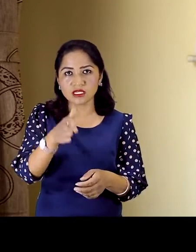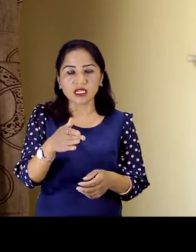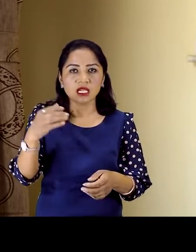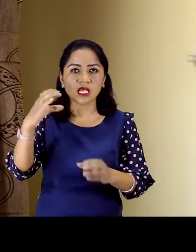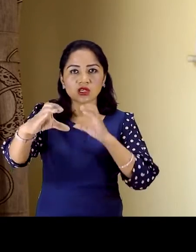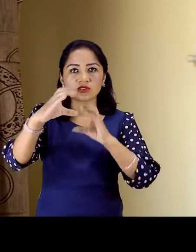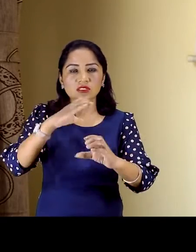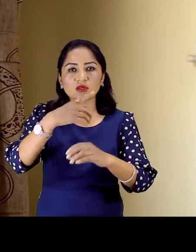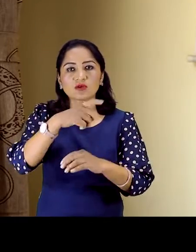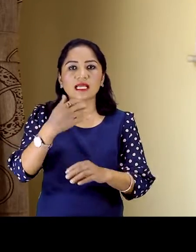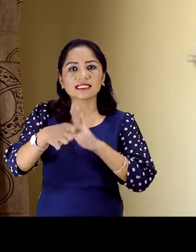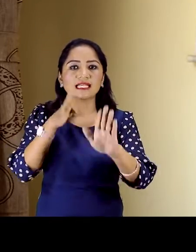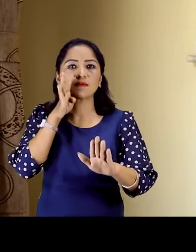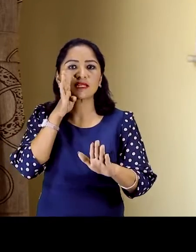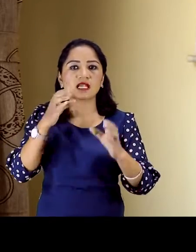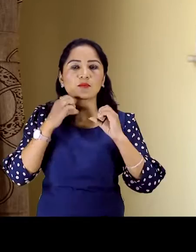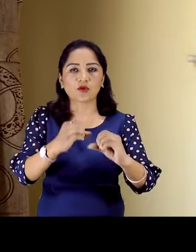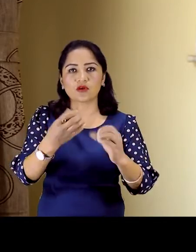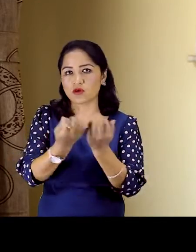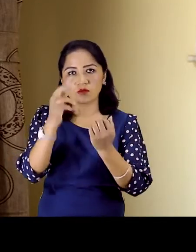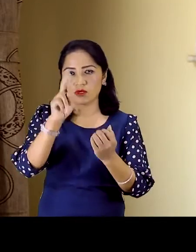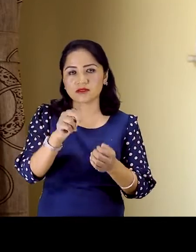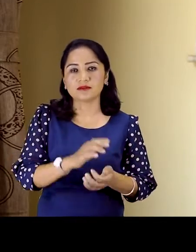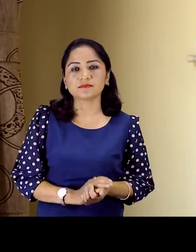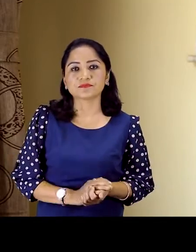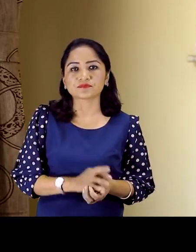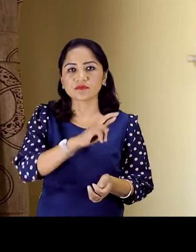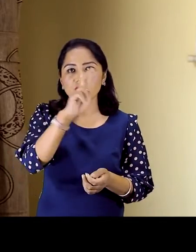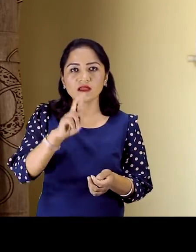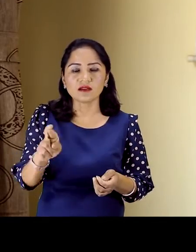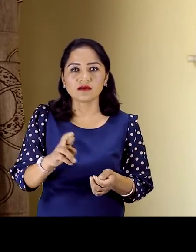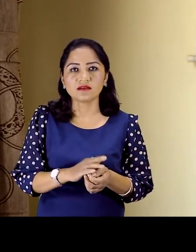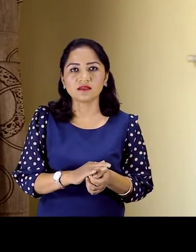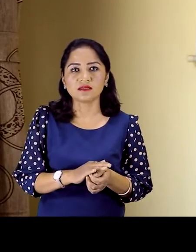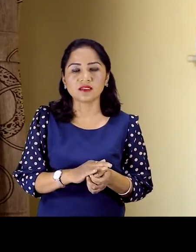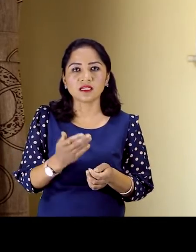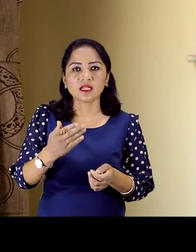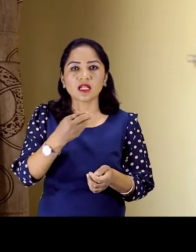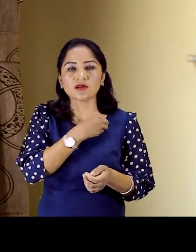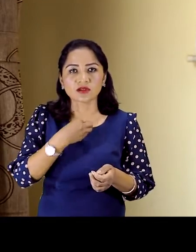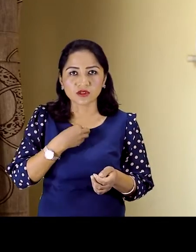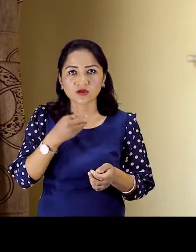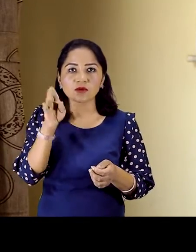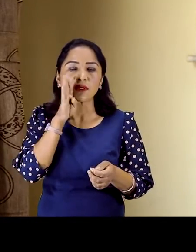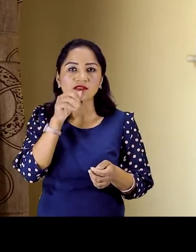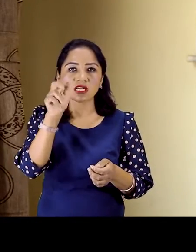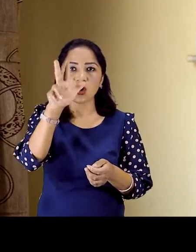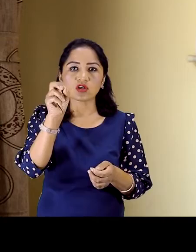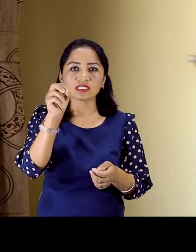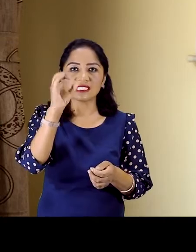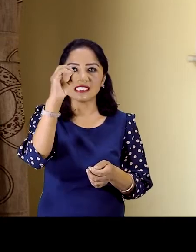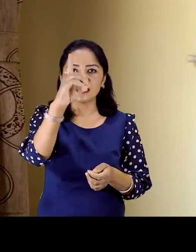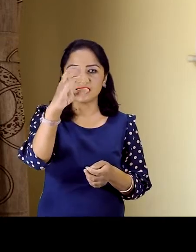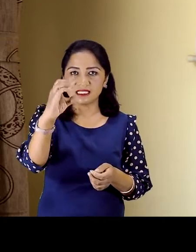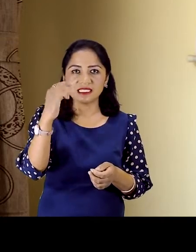संचार को निम्ति सांकेत भाषा मा निर्भावा कोईचा और मेडिकल टर्म मा असी